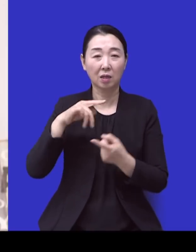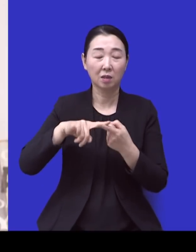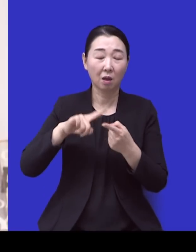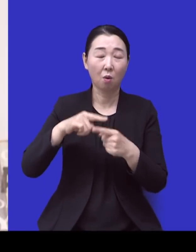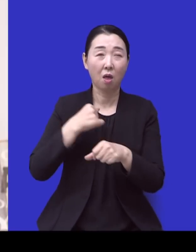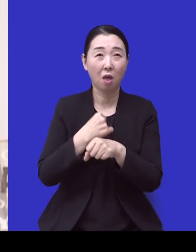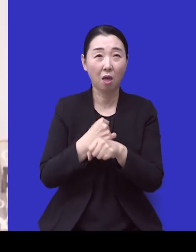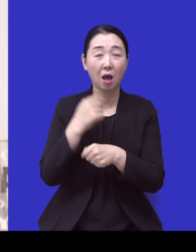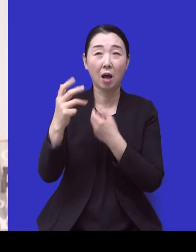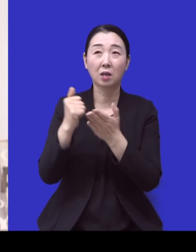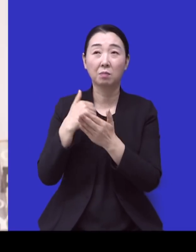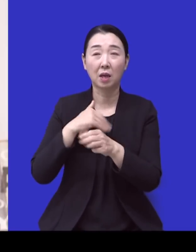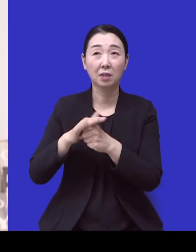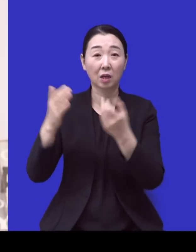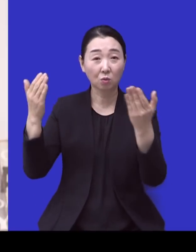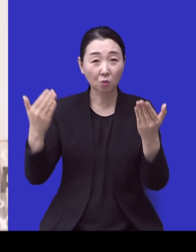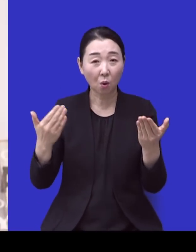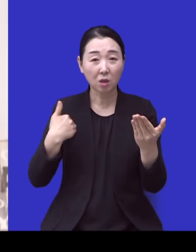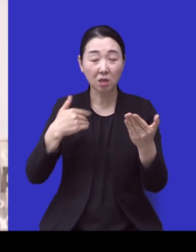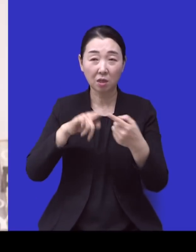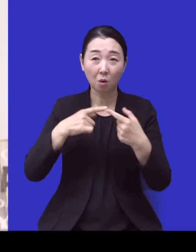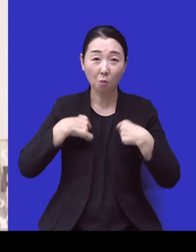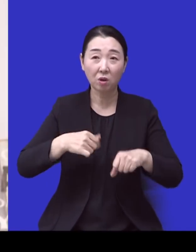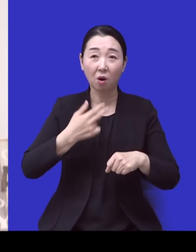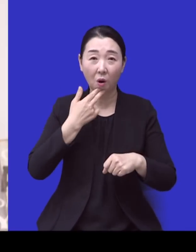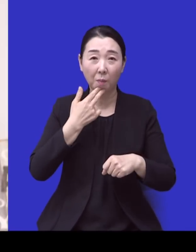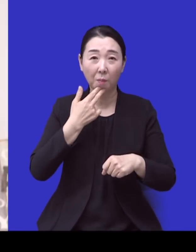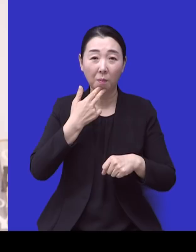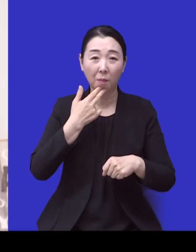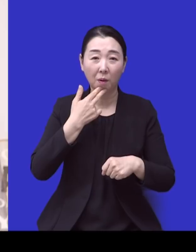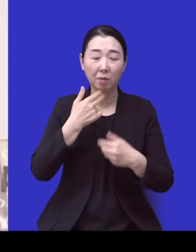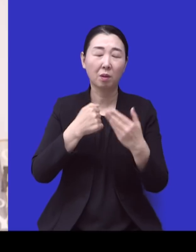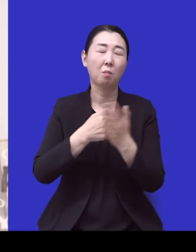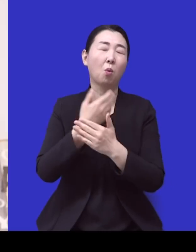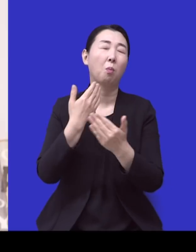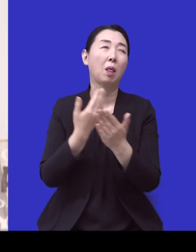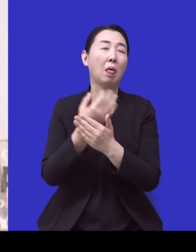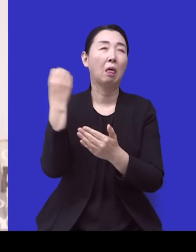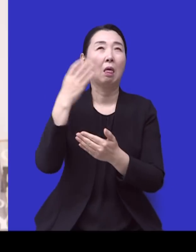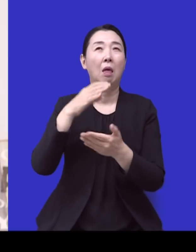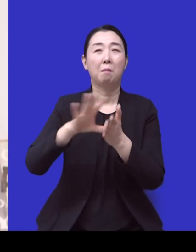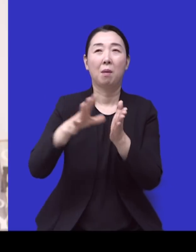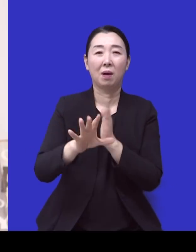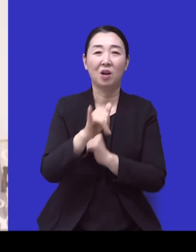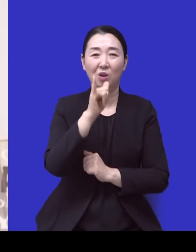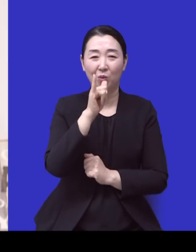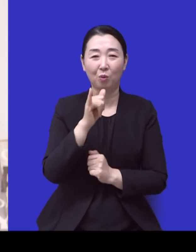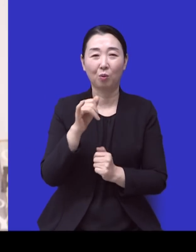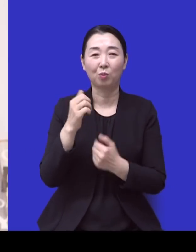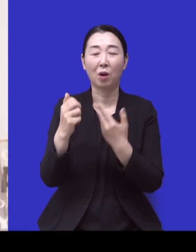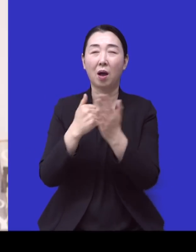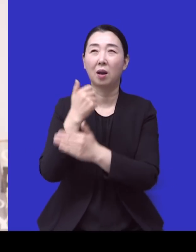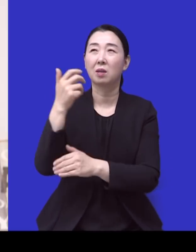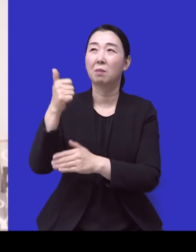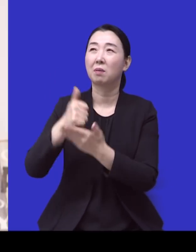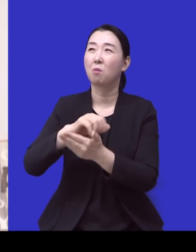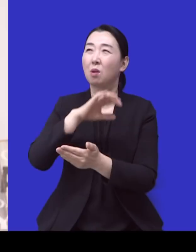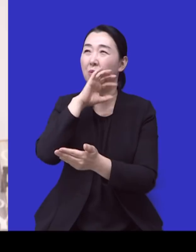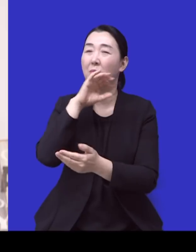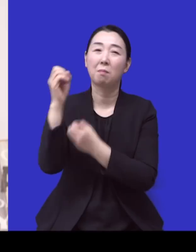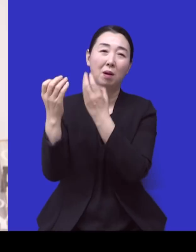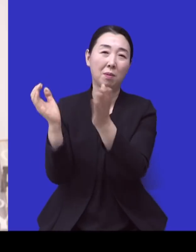하면 하나님 저를 사랑하실 거예요? 저 이래도 포기 안 하실 거예요? 막 이러면서 더 막 엇나가게 되고 네. 하나님 막한테 이렇게 따지기도